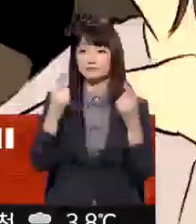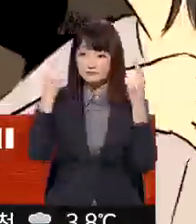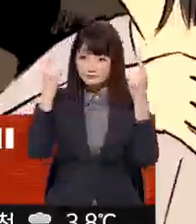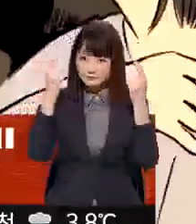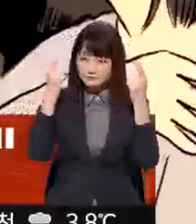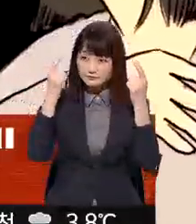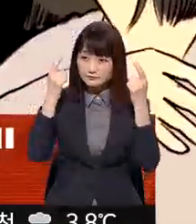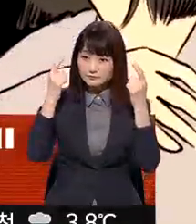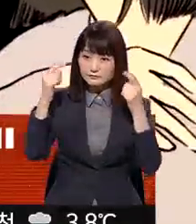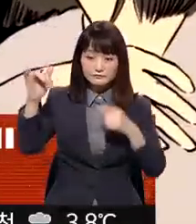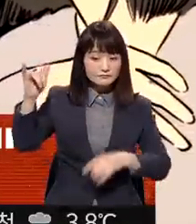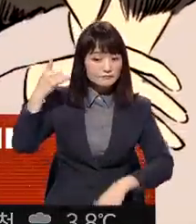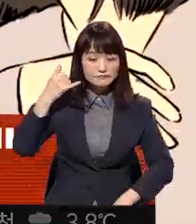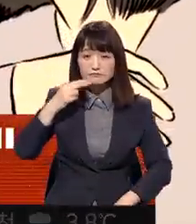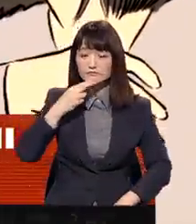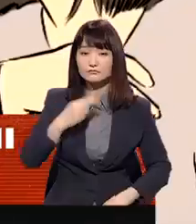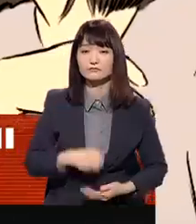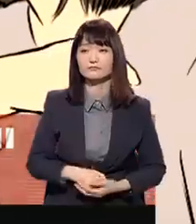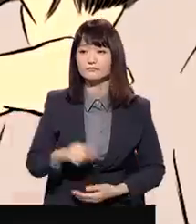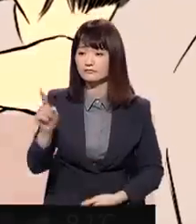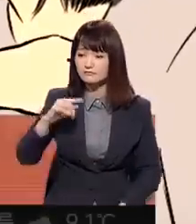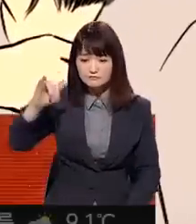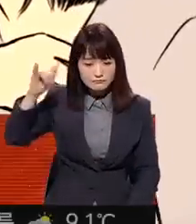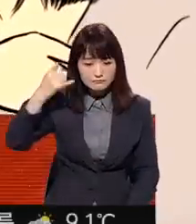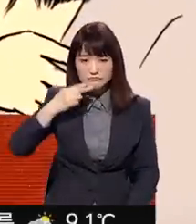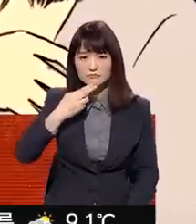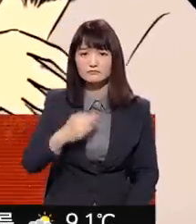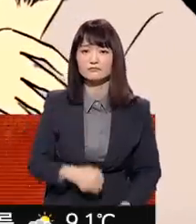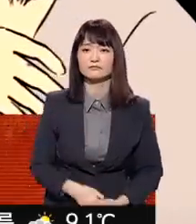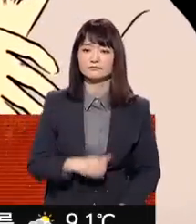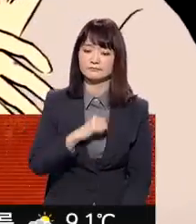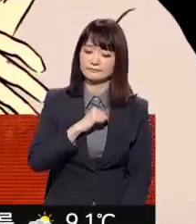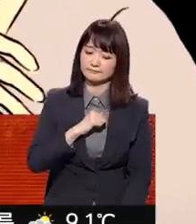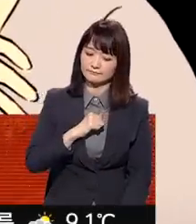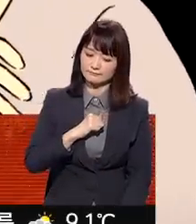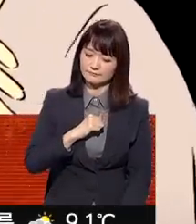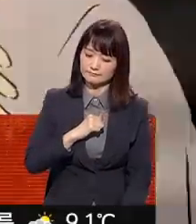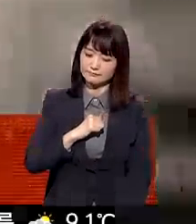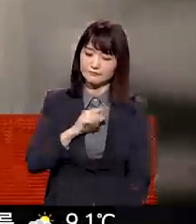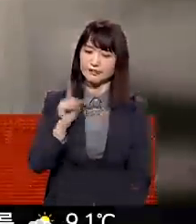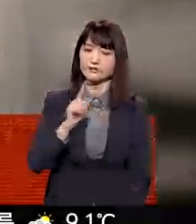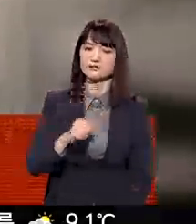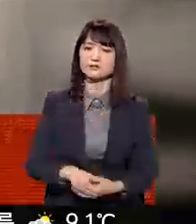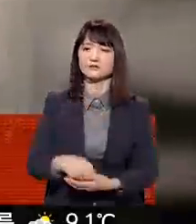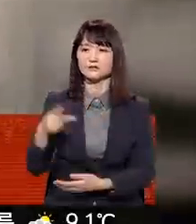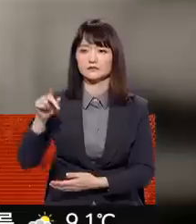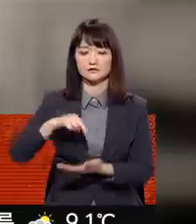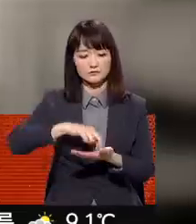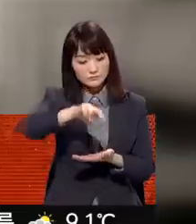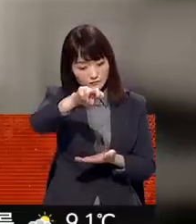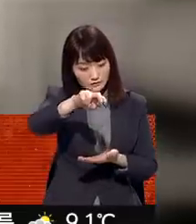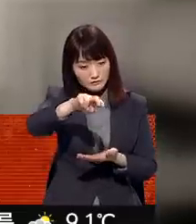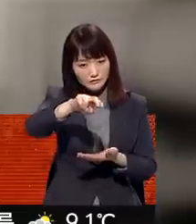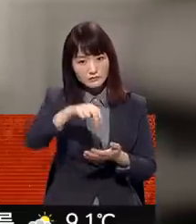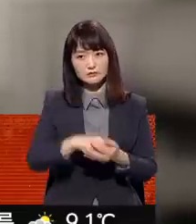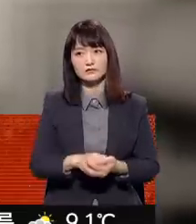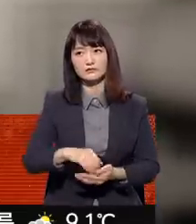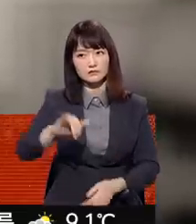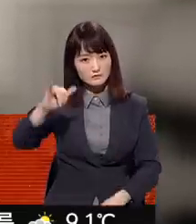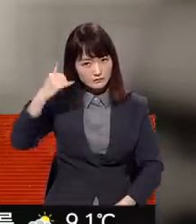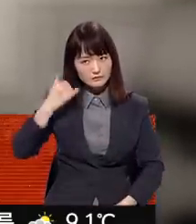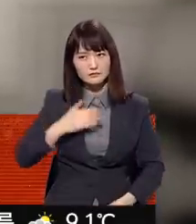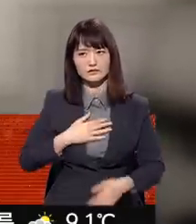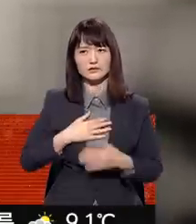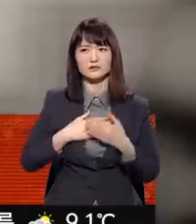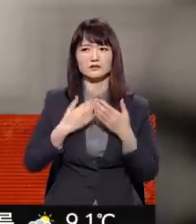아내가 깜깜무소식이었던 겁니다. 아무 연락이 없었고요. 참다 못해서 이 서 씨가 연락 좀 하라고 했더니 이 아내가 나는 그냥 푹 쉬고